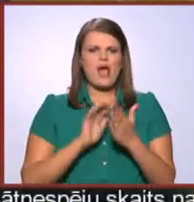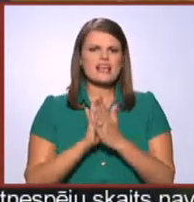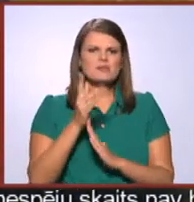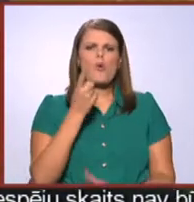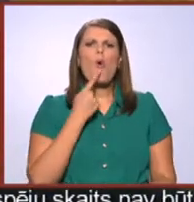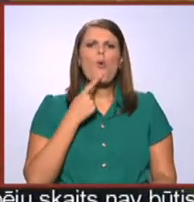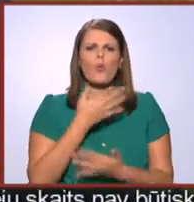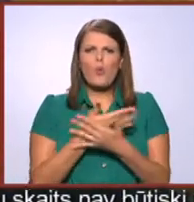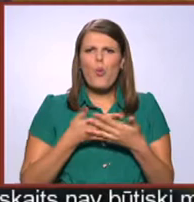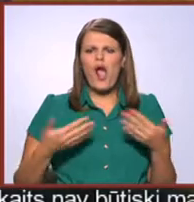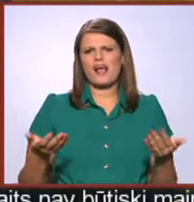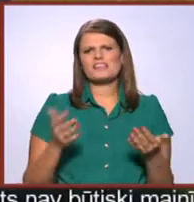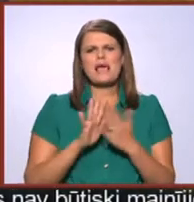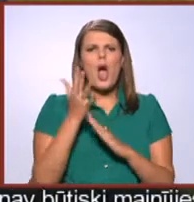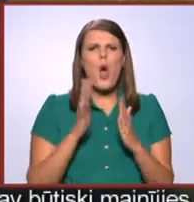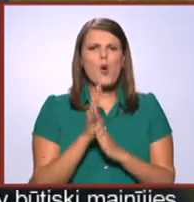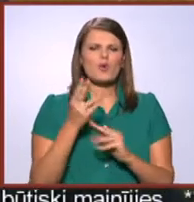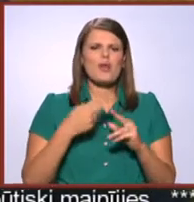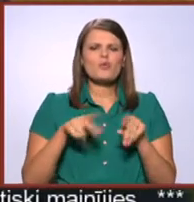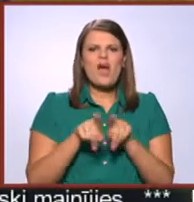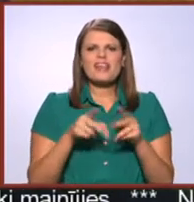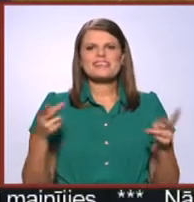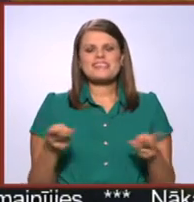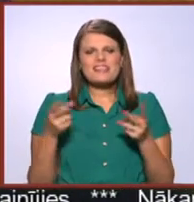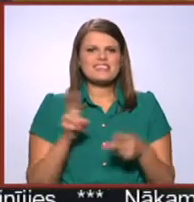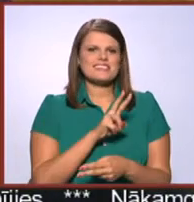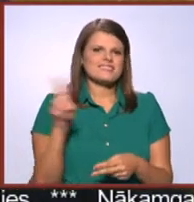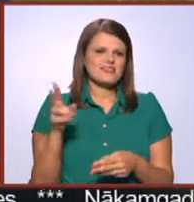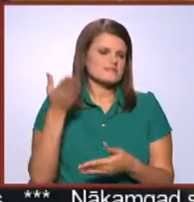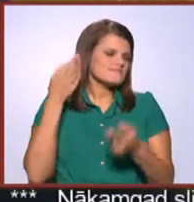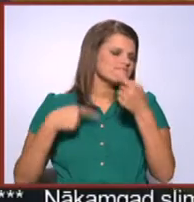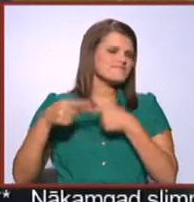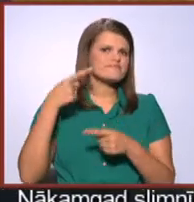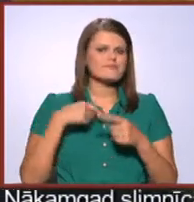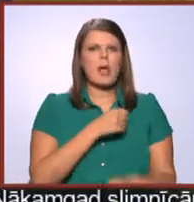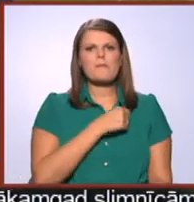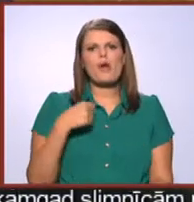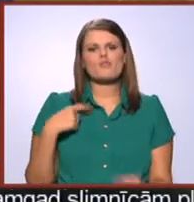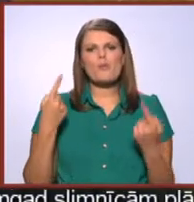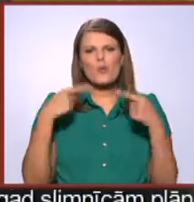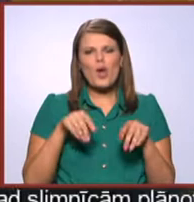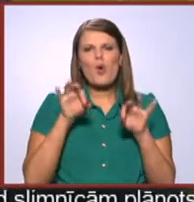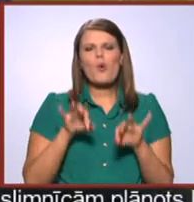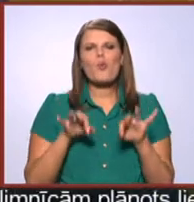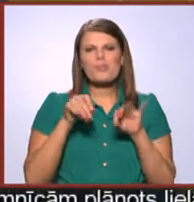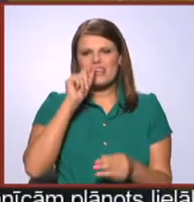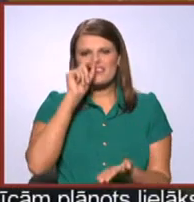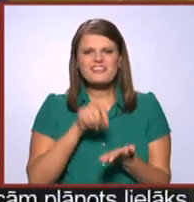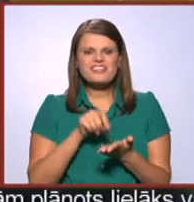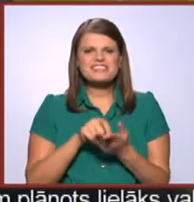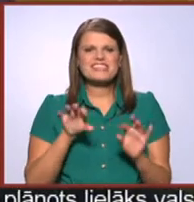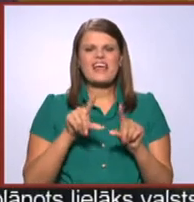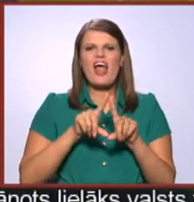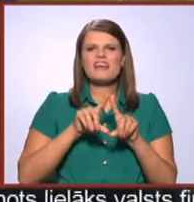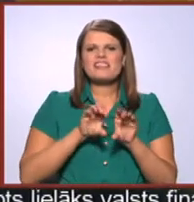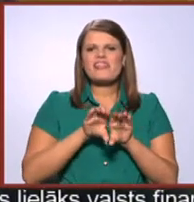ir gan ogas, gan augļus, gan, protams, arī tās tradīcijas, kas varbūt nākuši no padomju laikiem, tās pašas kūpinātās vīstiņas vai desas, par